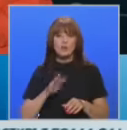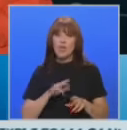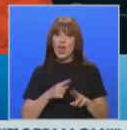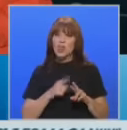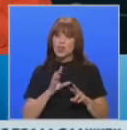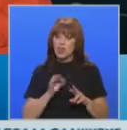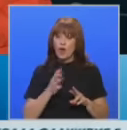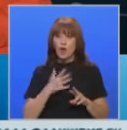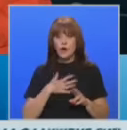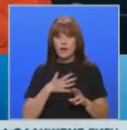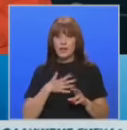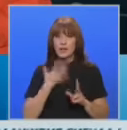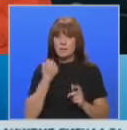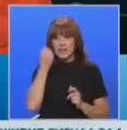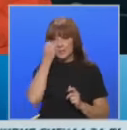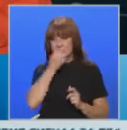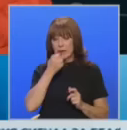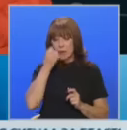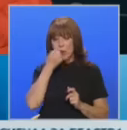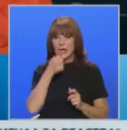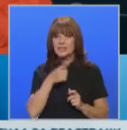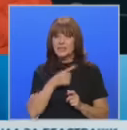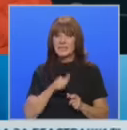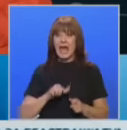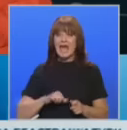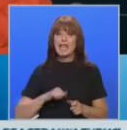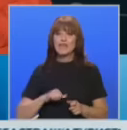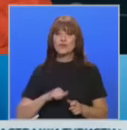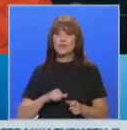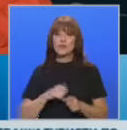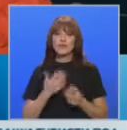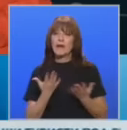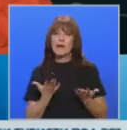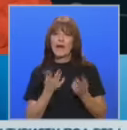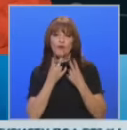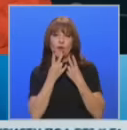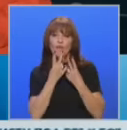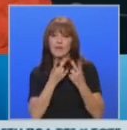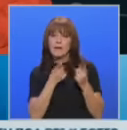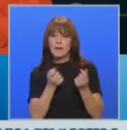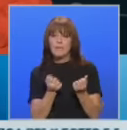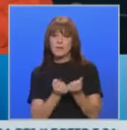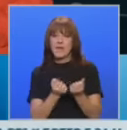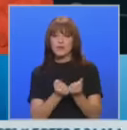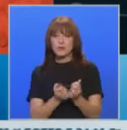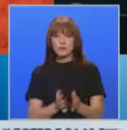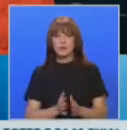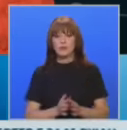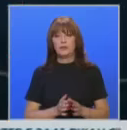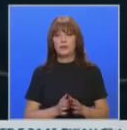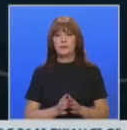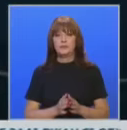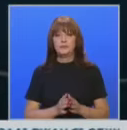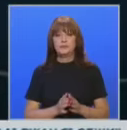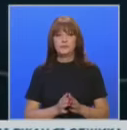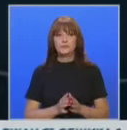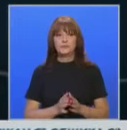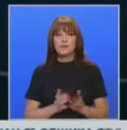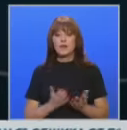за състоянието на язовирите. Ти какво видя? Доколко